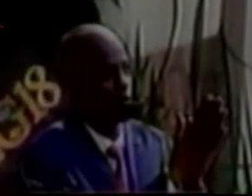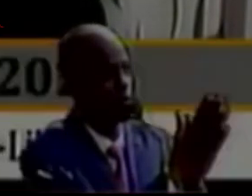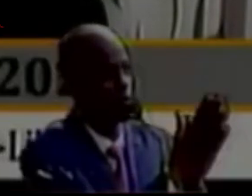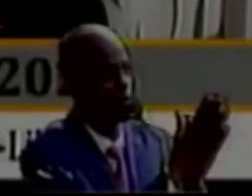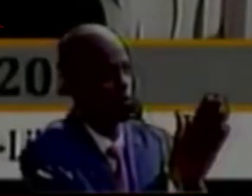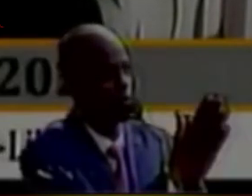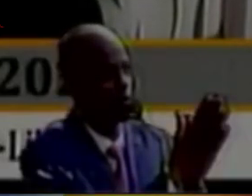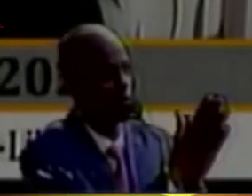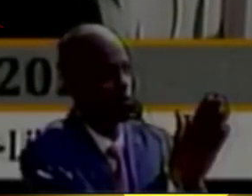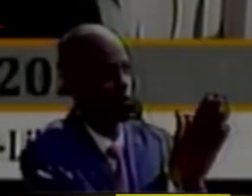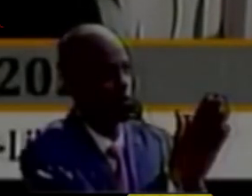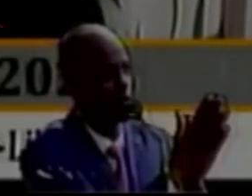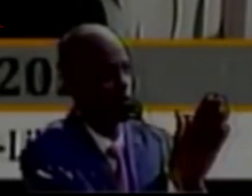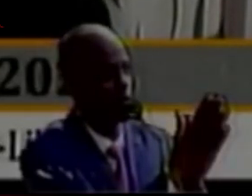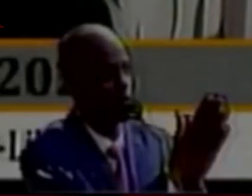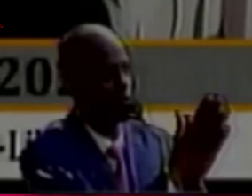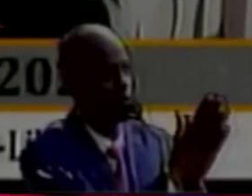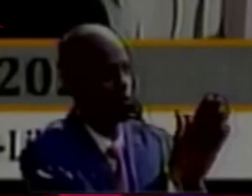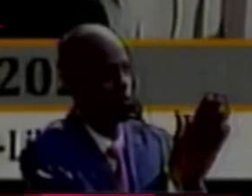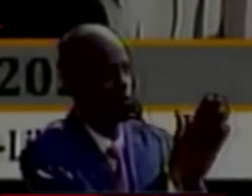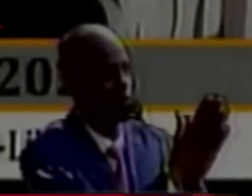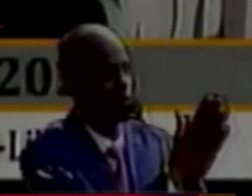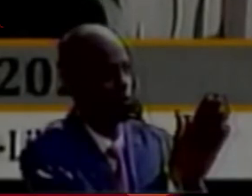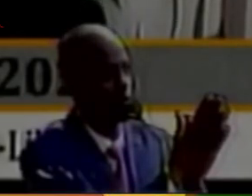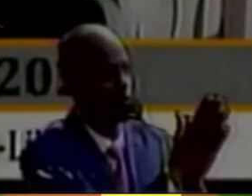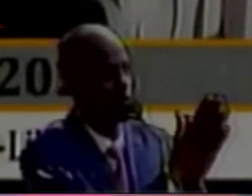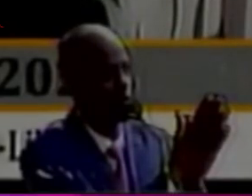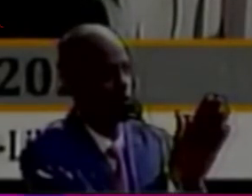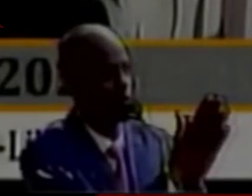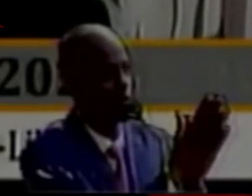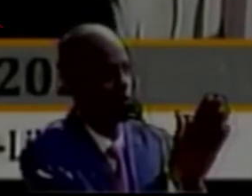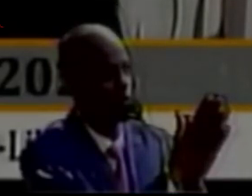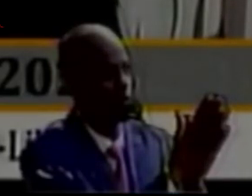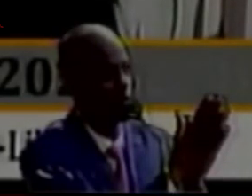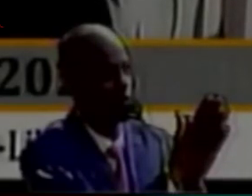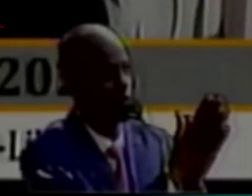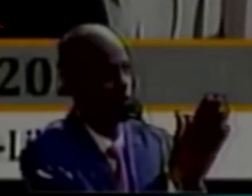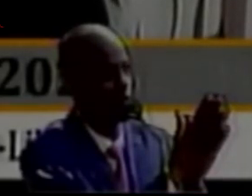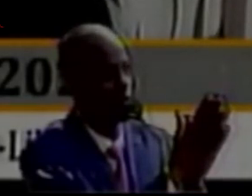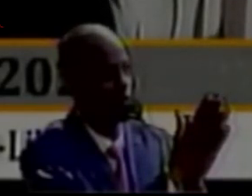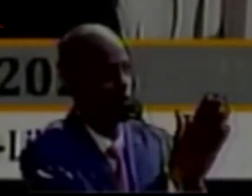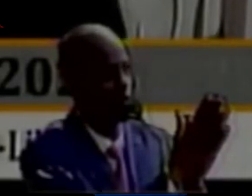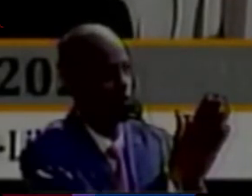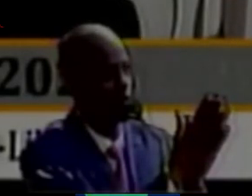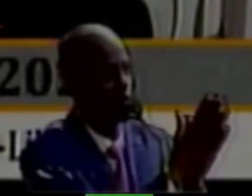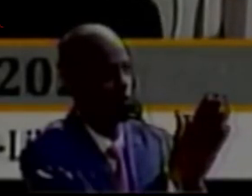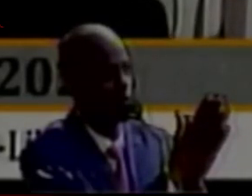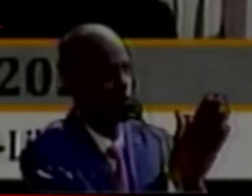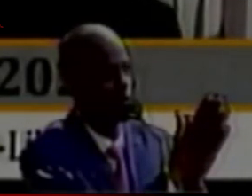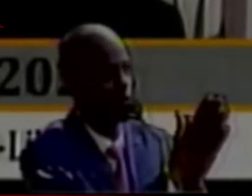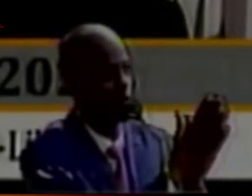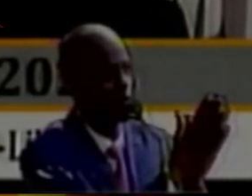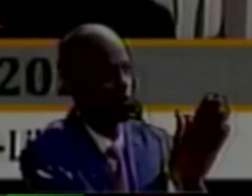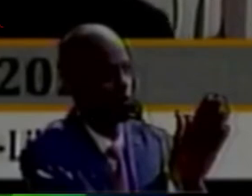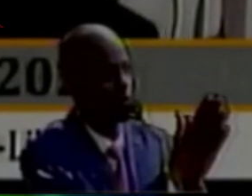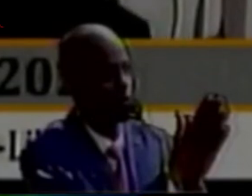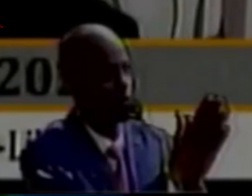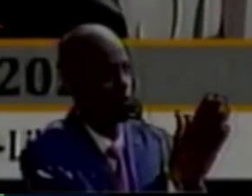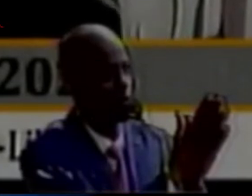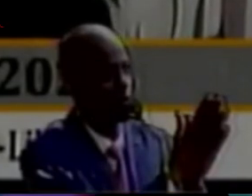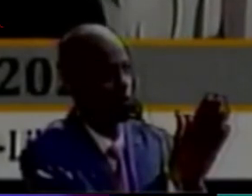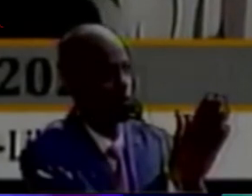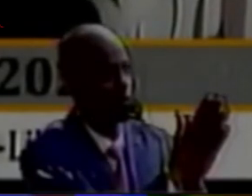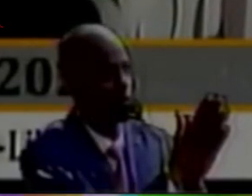50 ans d'engagement dans la vie religieuse Montfortin. Donc que c'est un acte de grâce, parce que tout événement important, tout